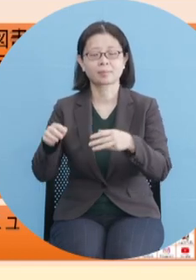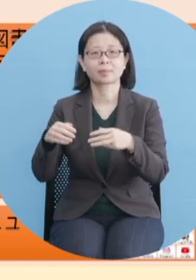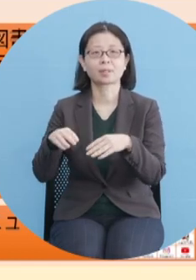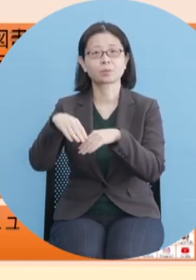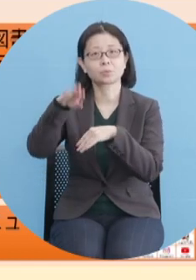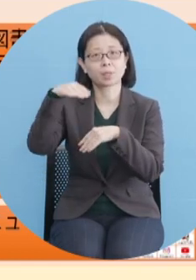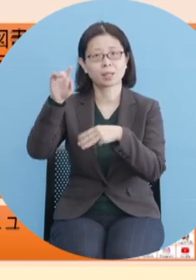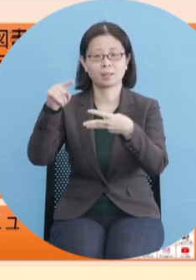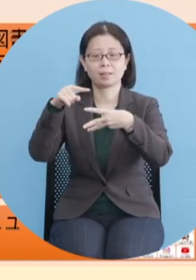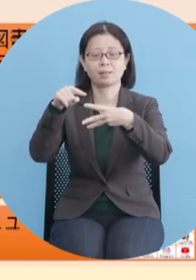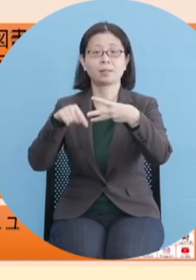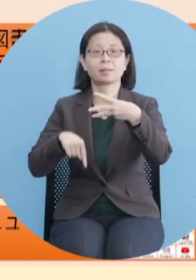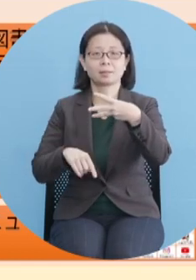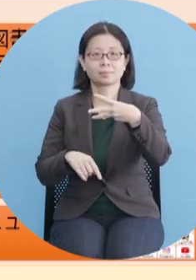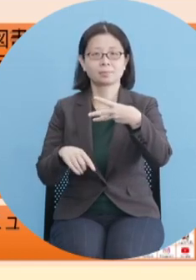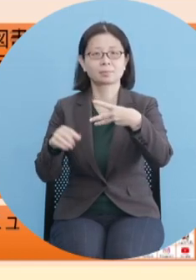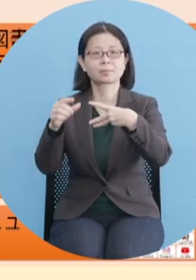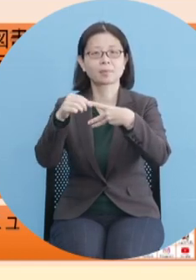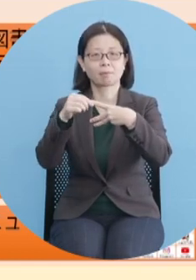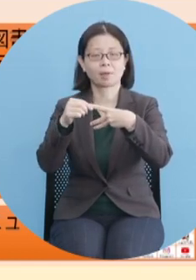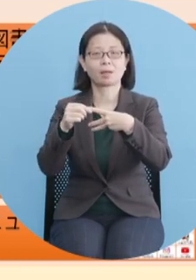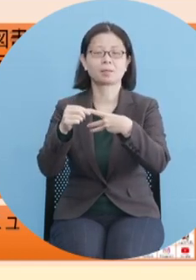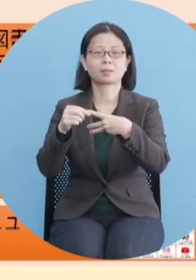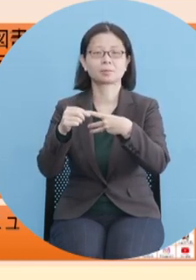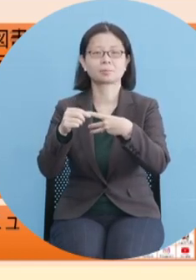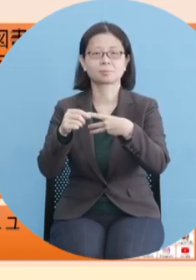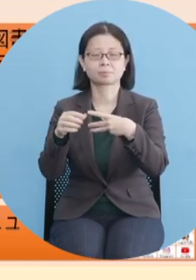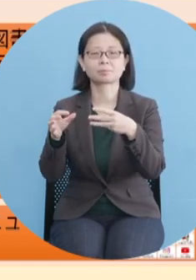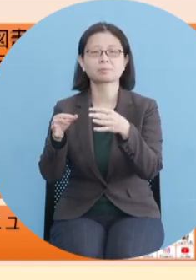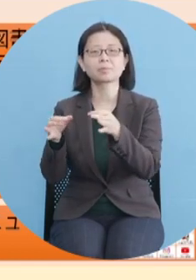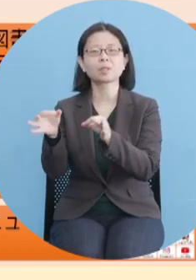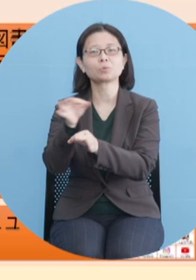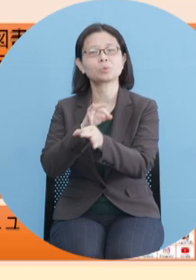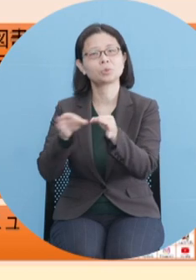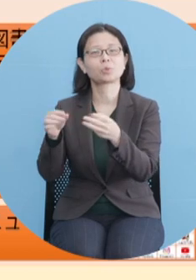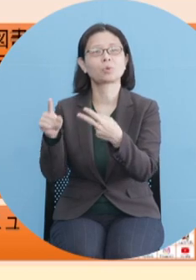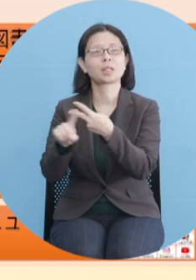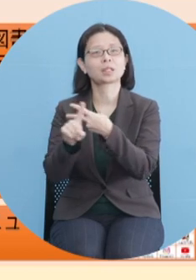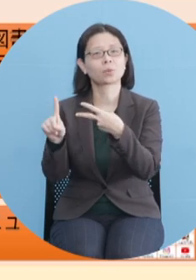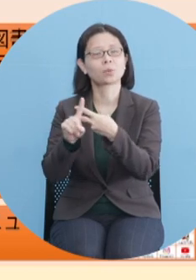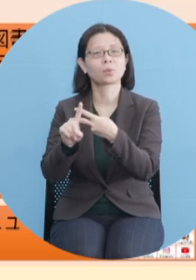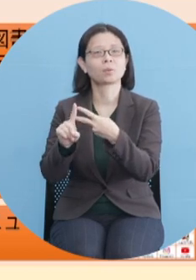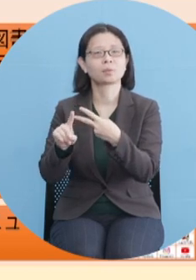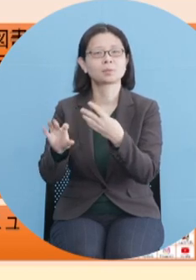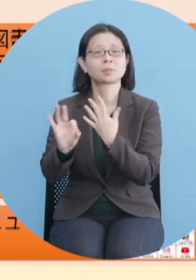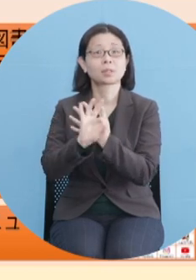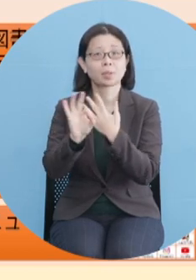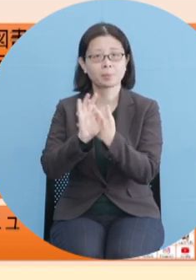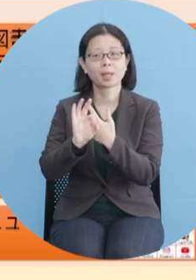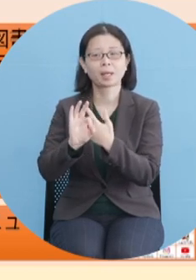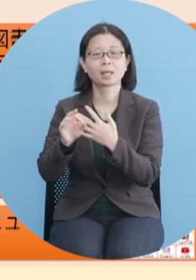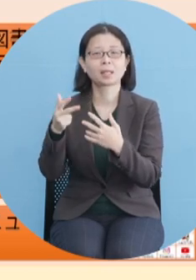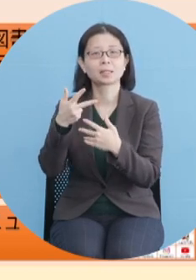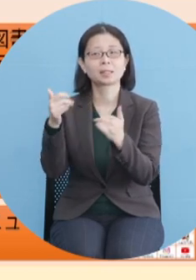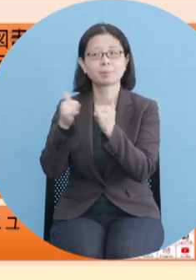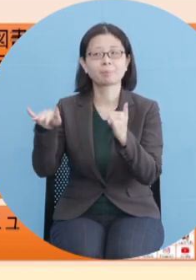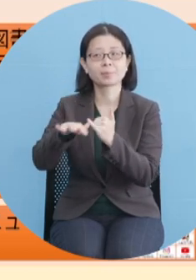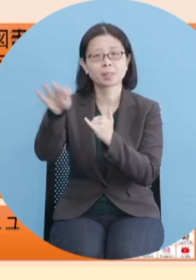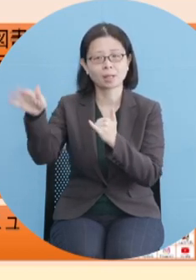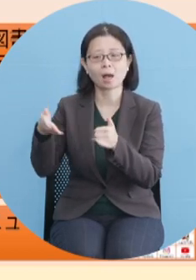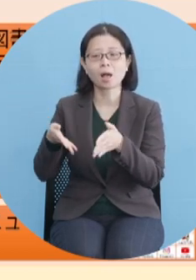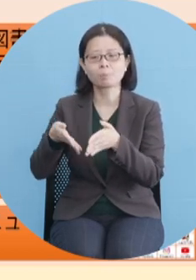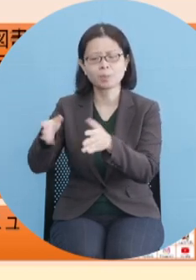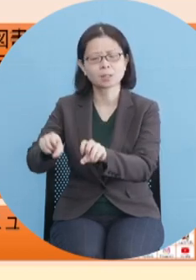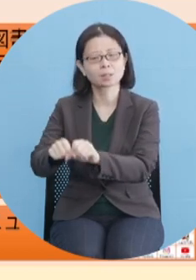のところにいますと運用機能の構築市民の側から道路の損傷灯に関する通報ができる